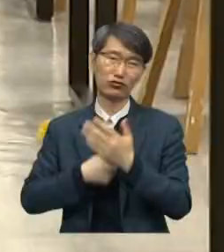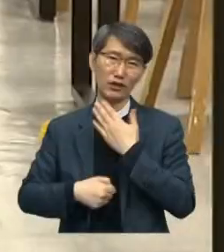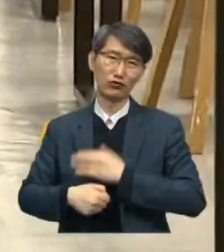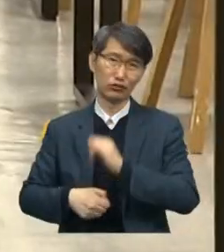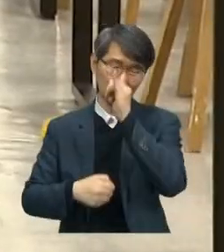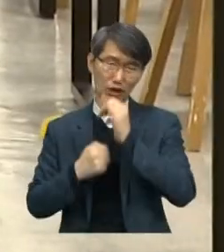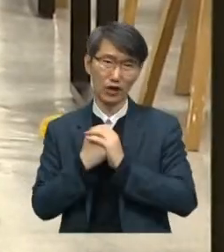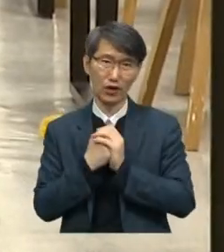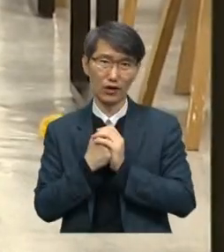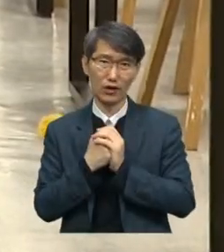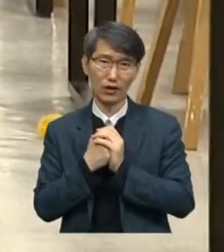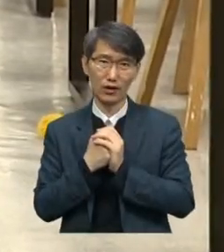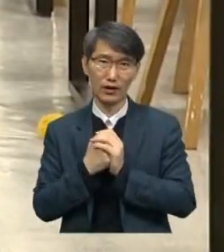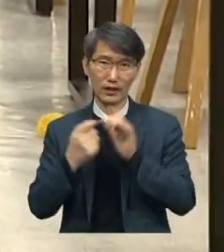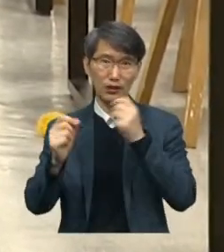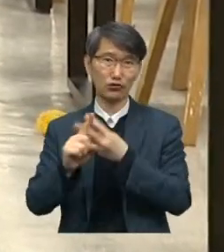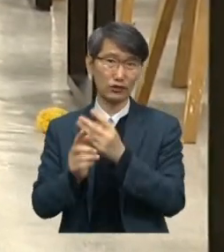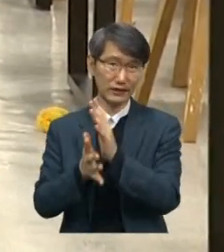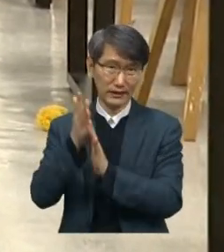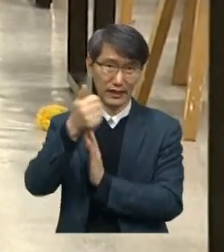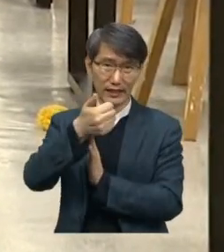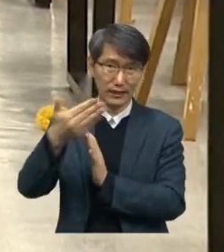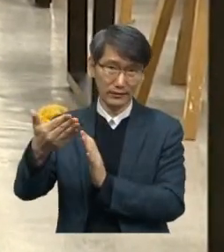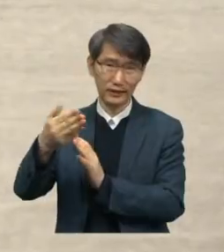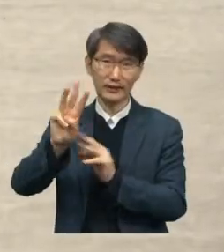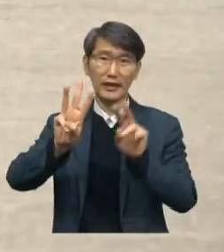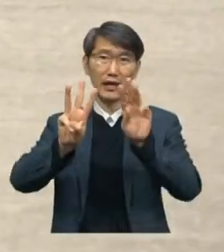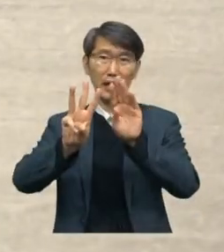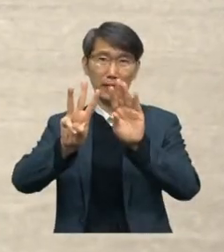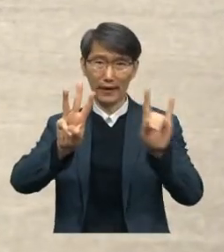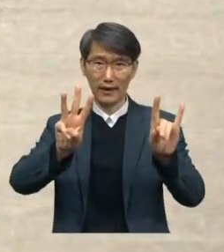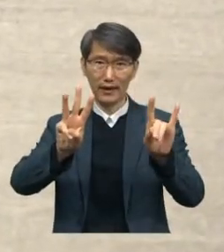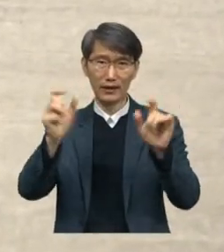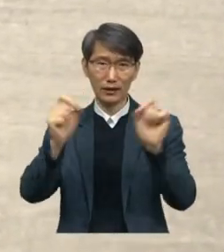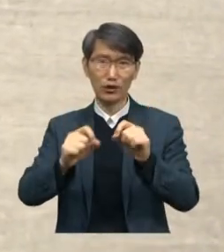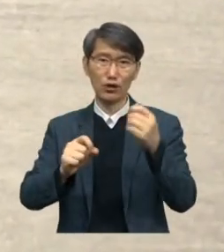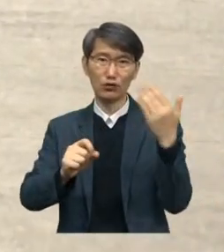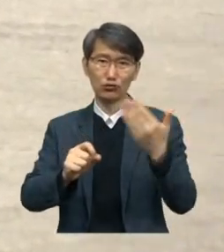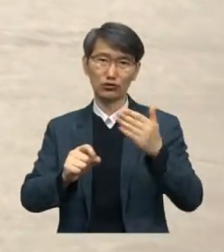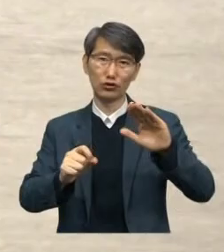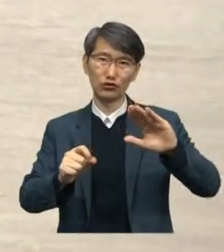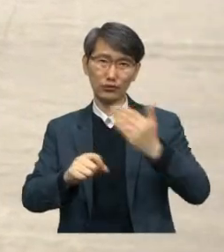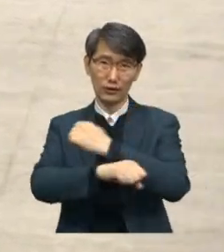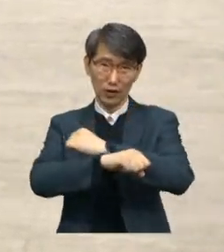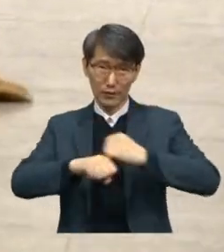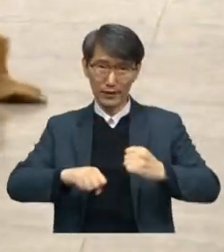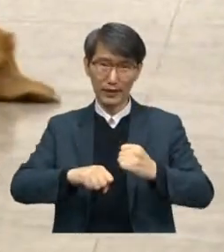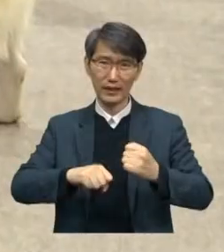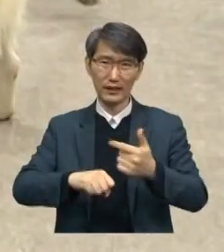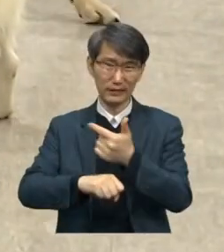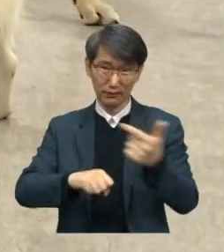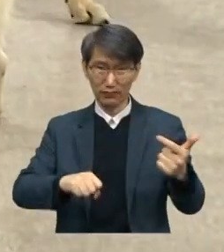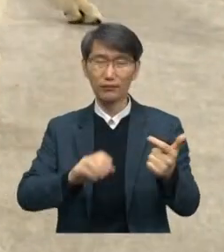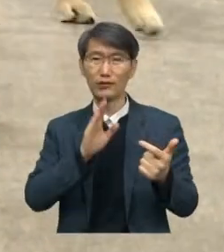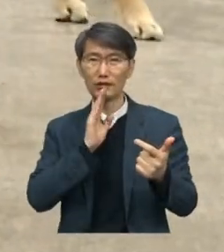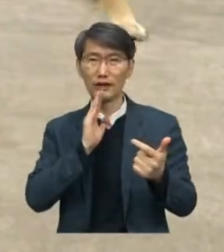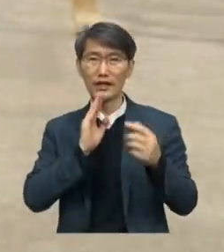수가 있습니다. 인근 구리시의 경우 하남시의 3배 가까운 9,900여 제곱미터 규모의 대형